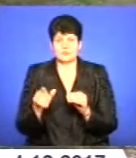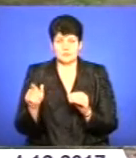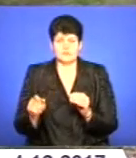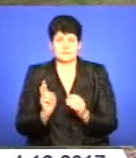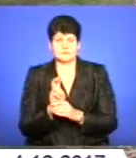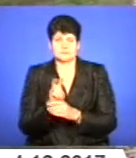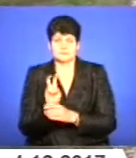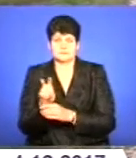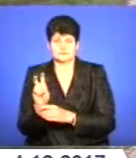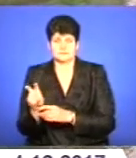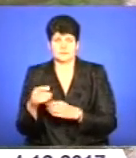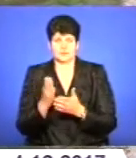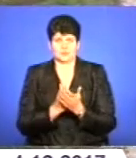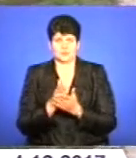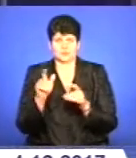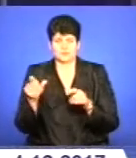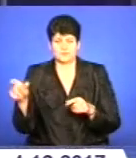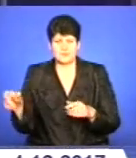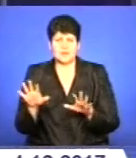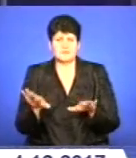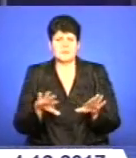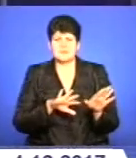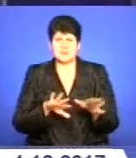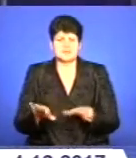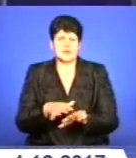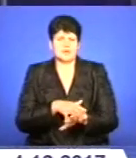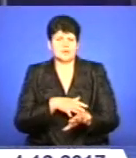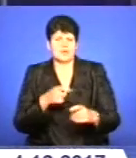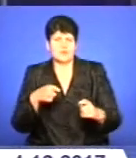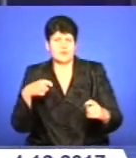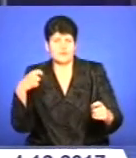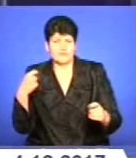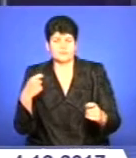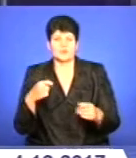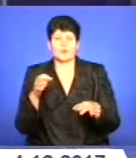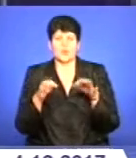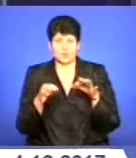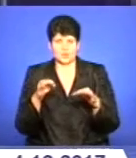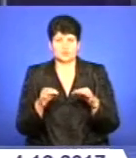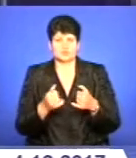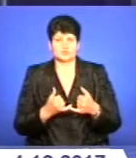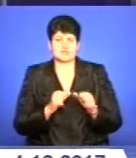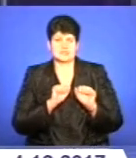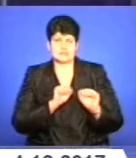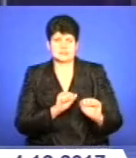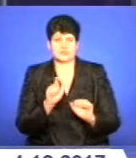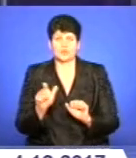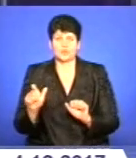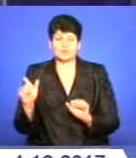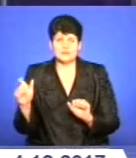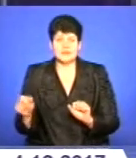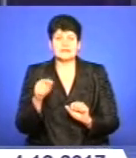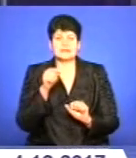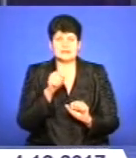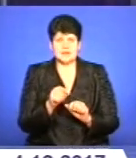пороги чиновників. Після численних слухань Феміда таки стала на захист жителів Новосілки. На цих вулицях встановлять